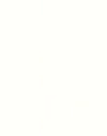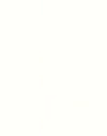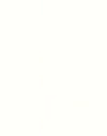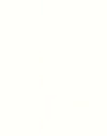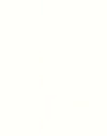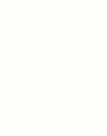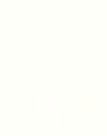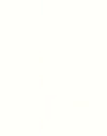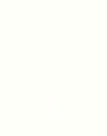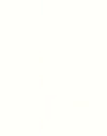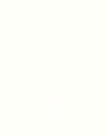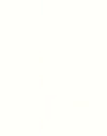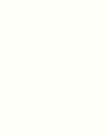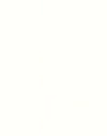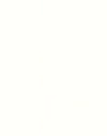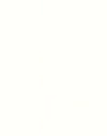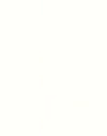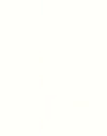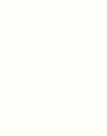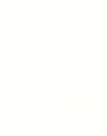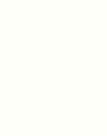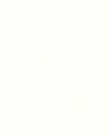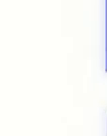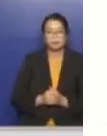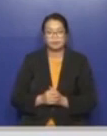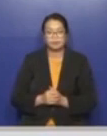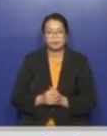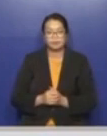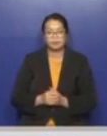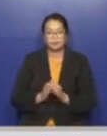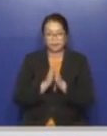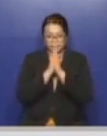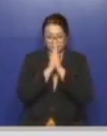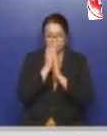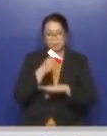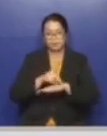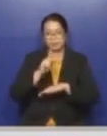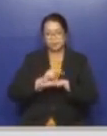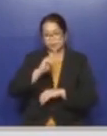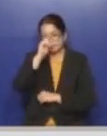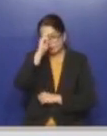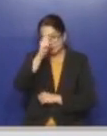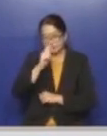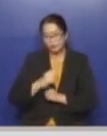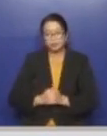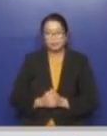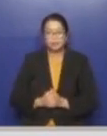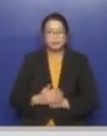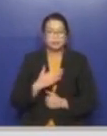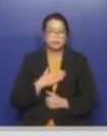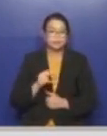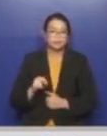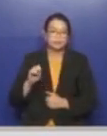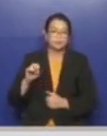กับเรียนท่านประธานสภาที่เคารพผมนิยมเวชกามาสมาชิกสภาผู้แทนราษ